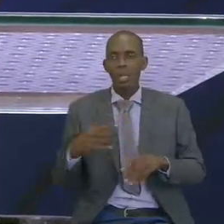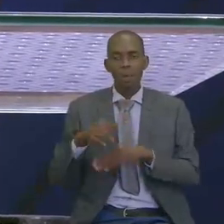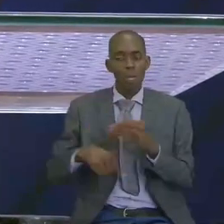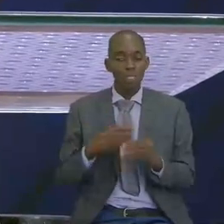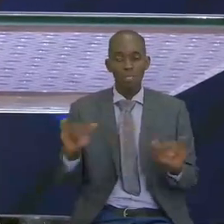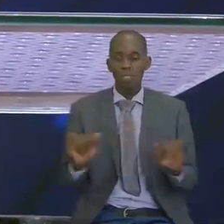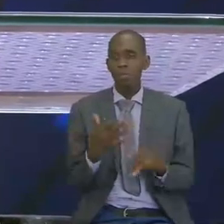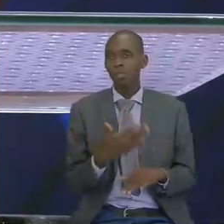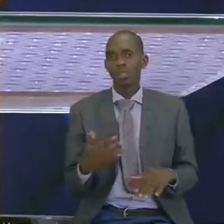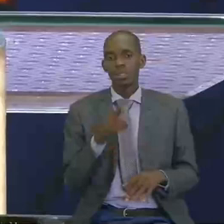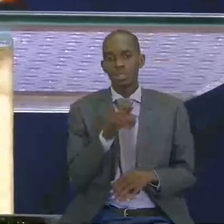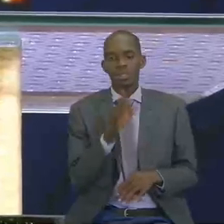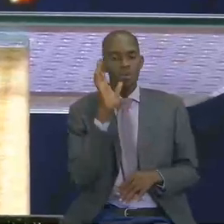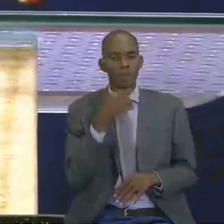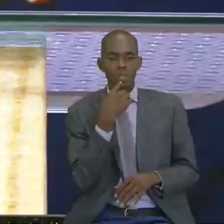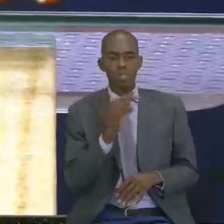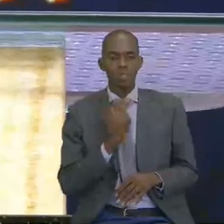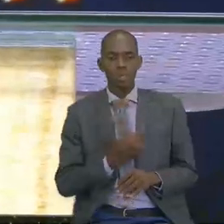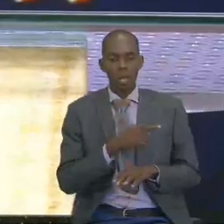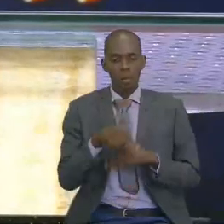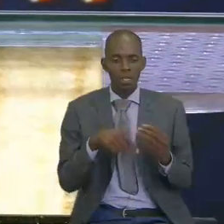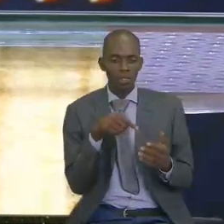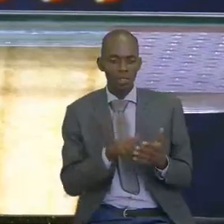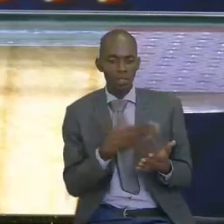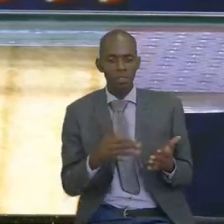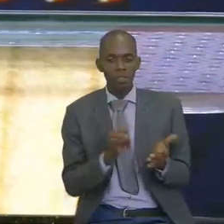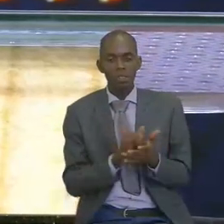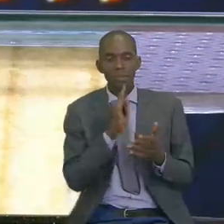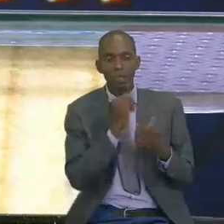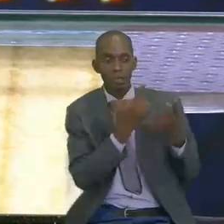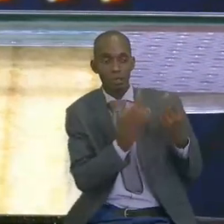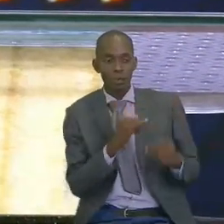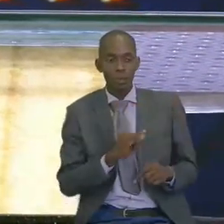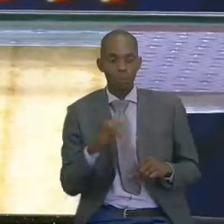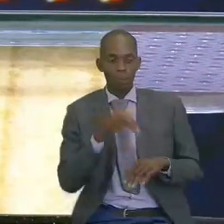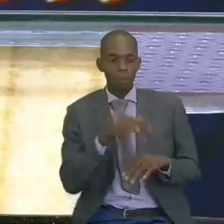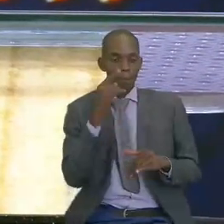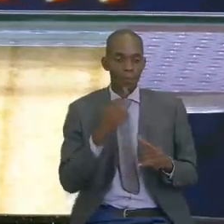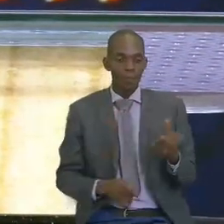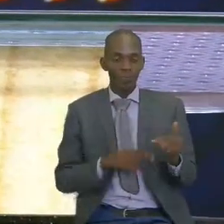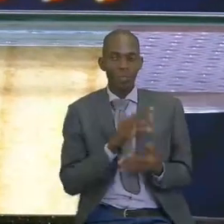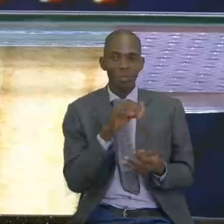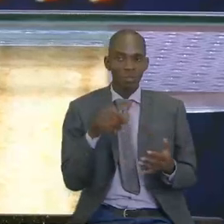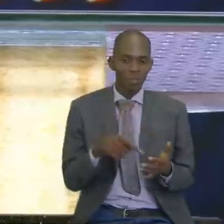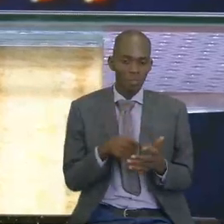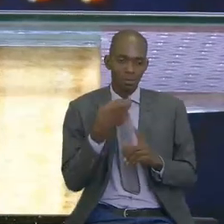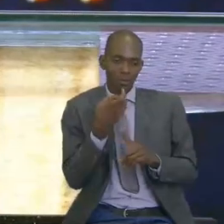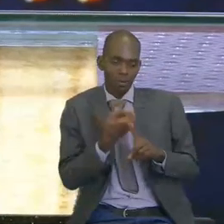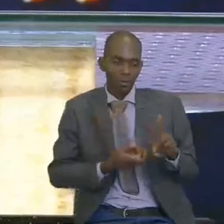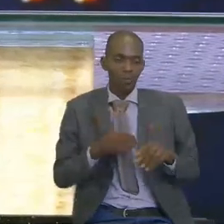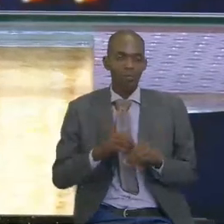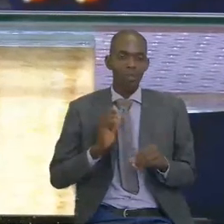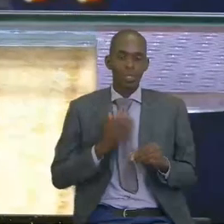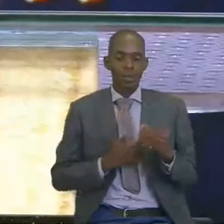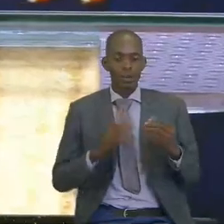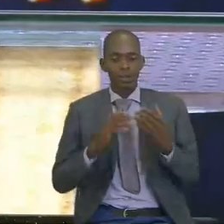chose? Celui-ci va nous parler de ce qui arrive et à la fin de ce mois, dans notre pays ici, ils